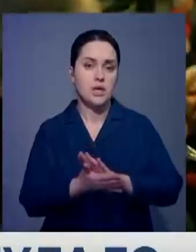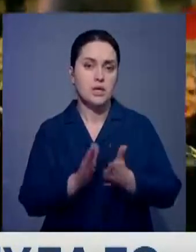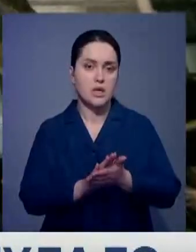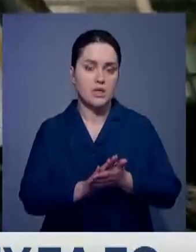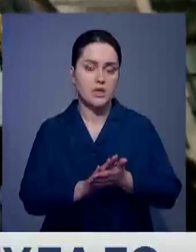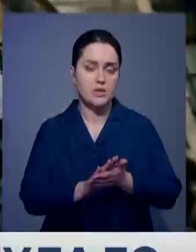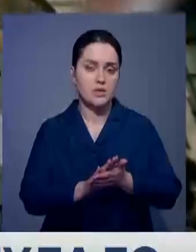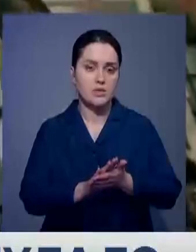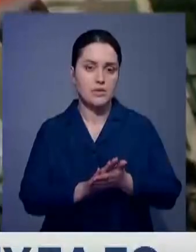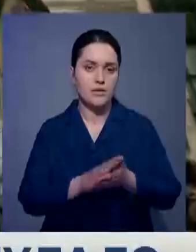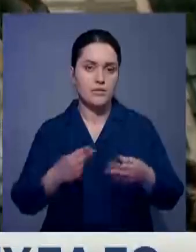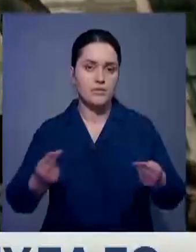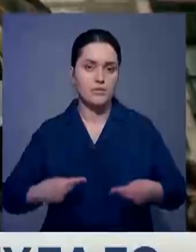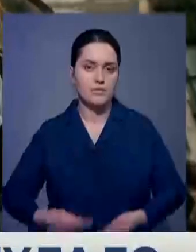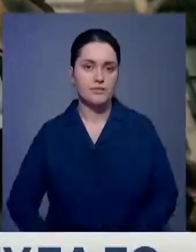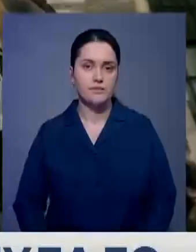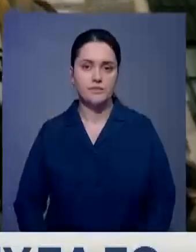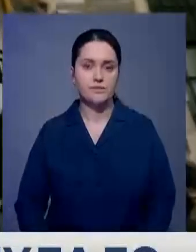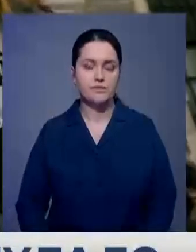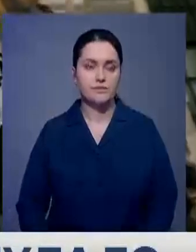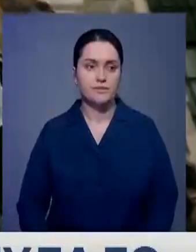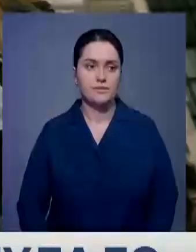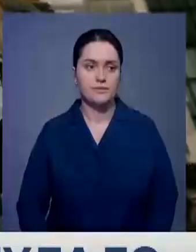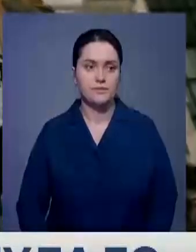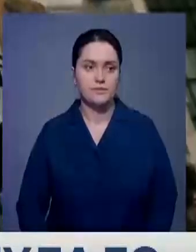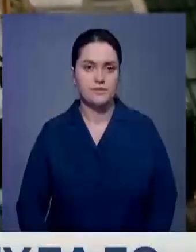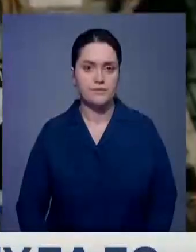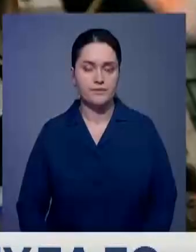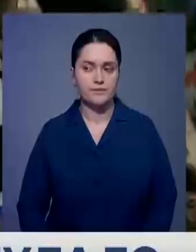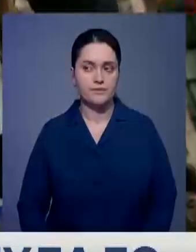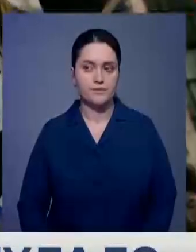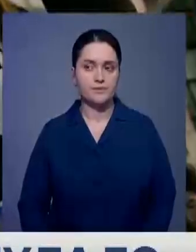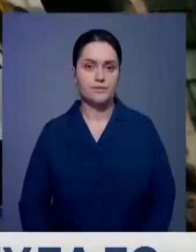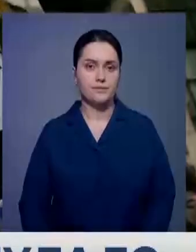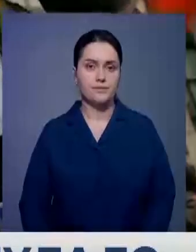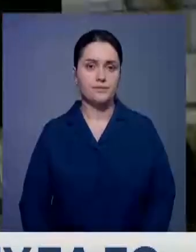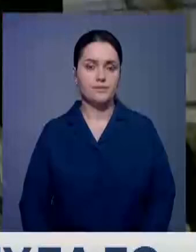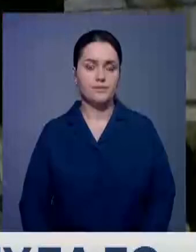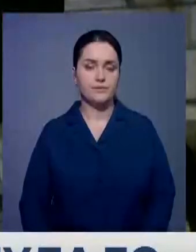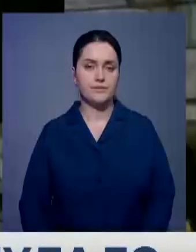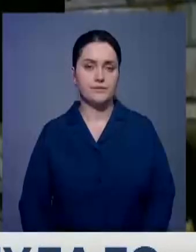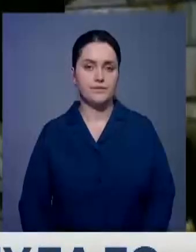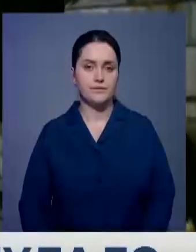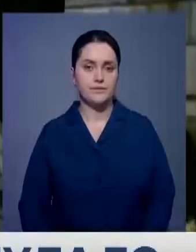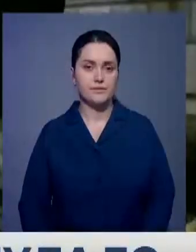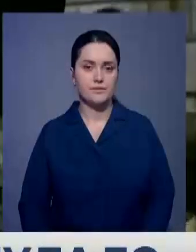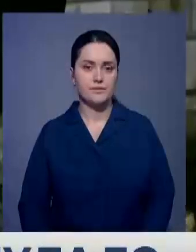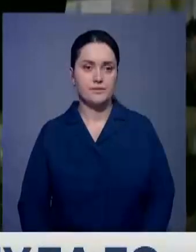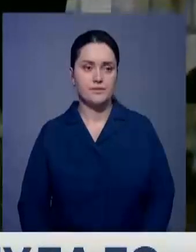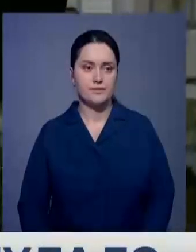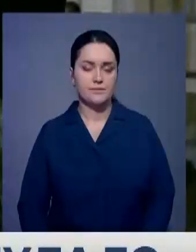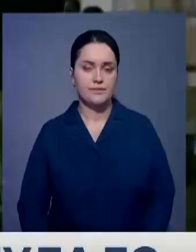сроку. Happy Brexit! Галымжан Храманова, Великобритания, Лондон, специально для Хабар